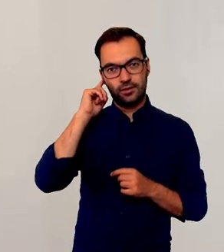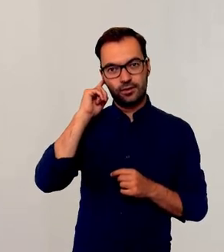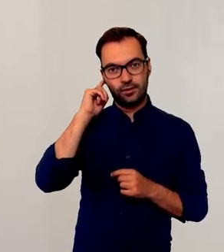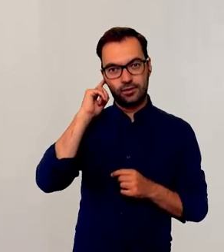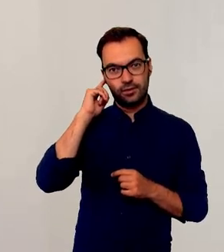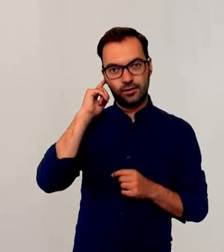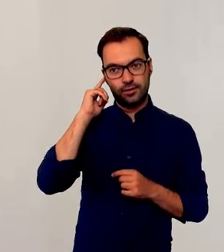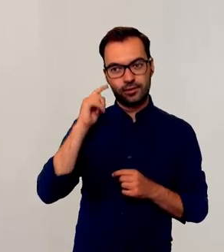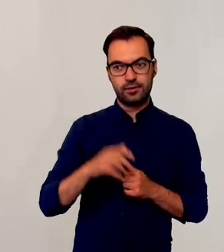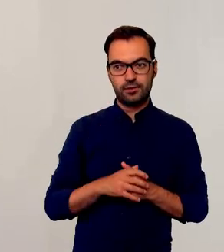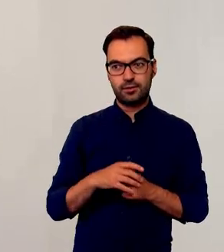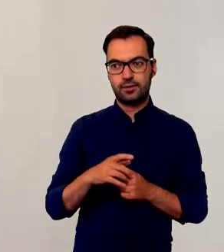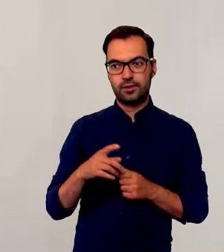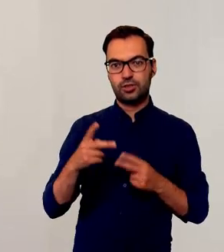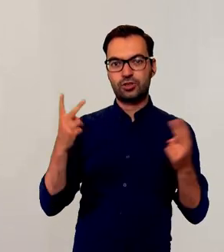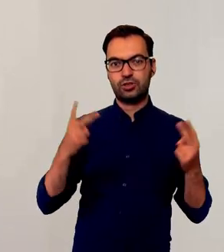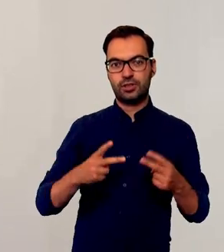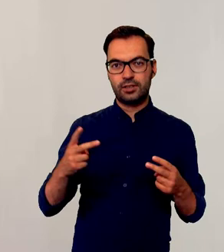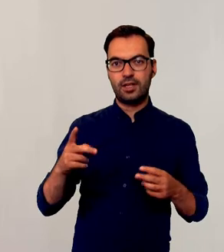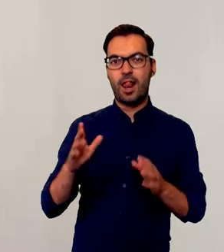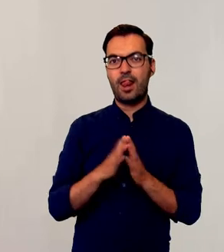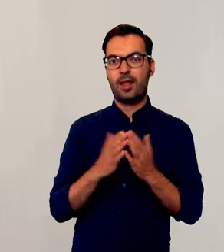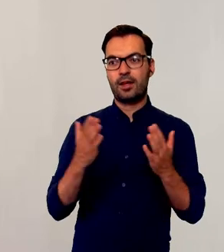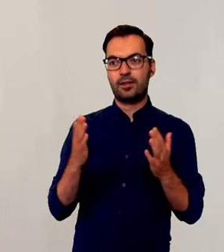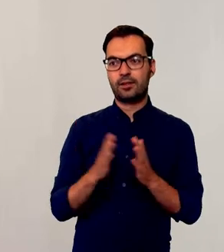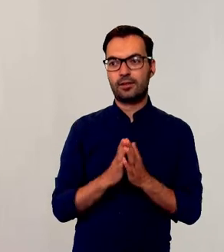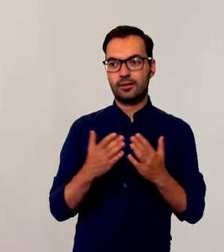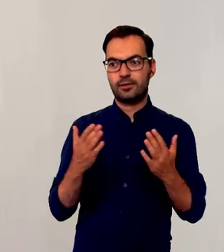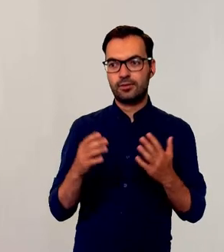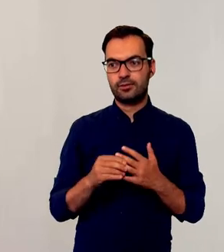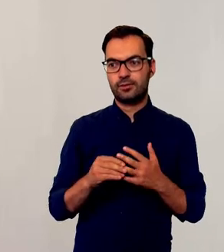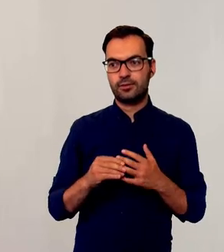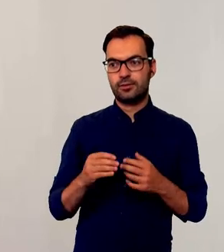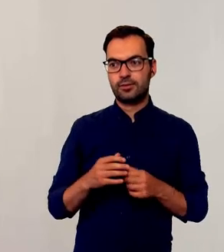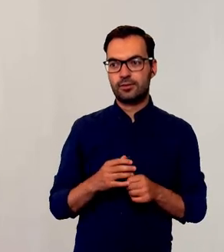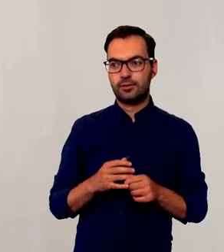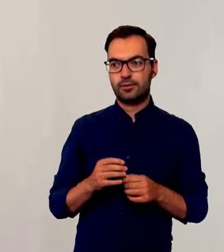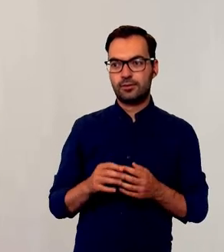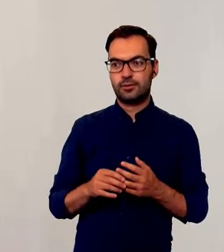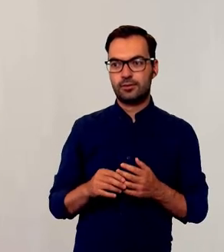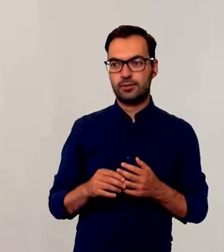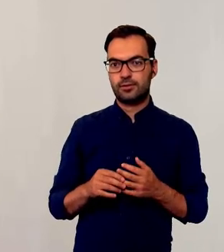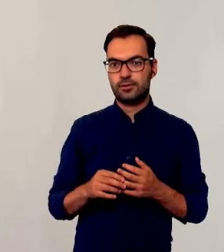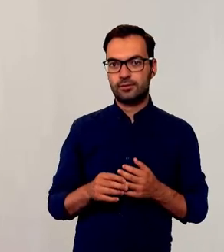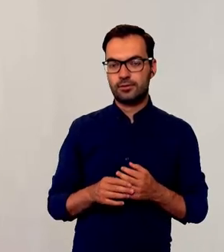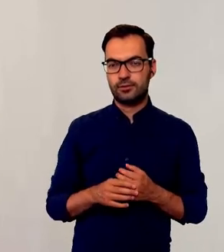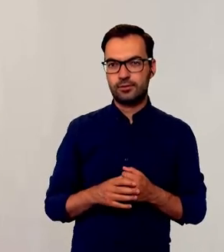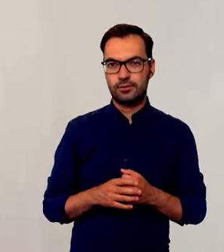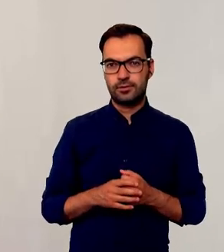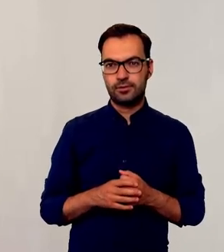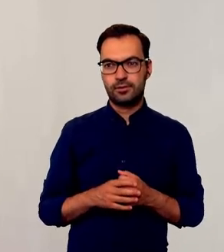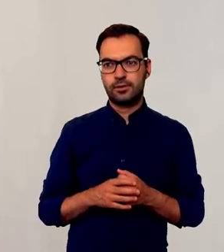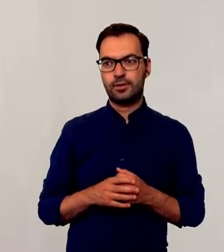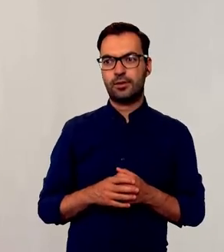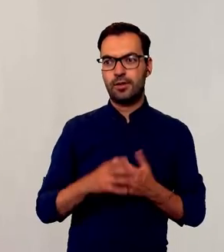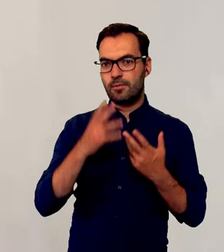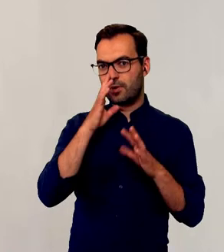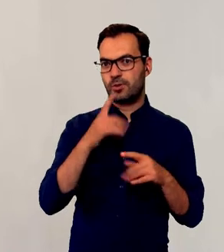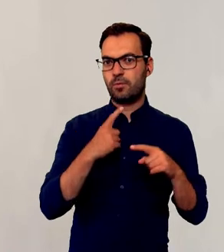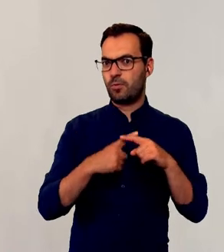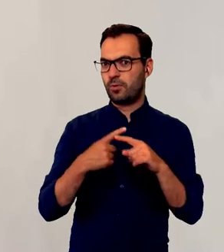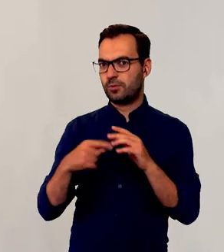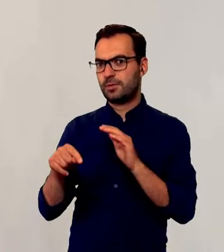Margielewskiego, ponieważ literatura jest literaturką, która pokazuje i dobre, i złe